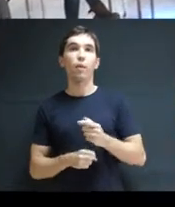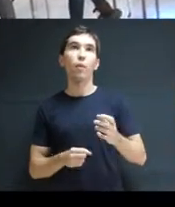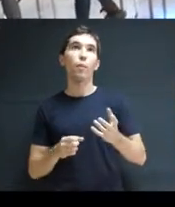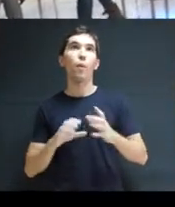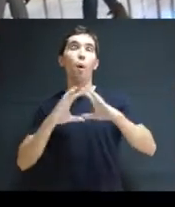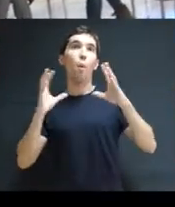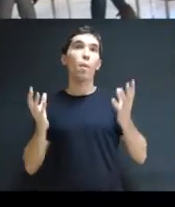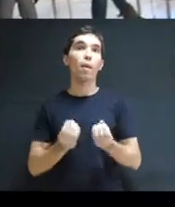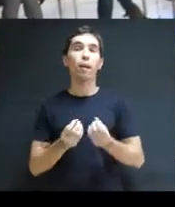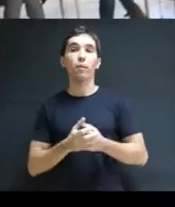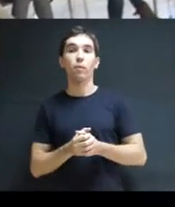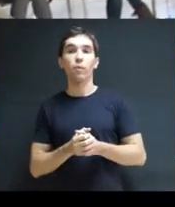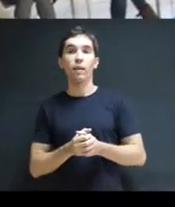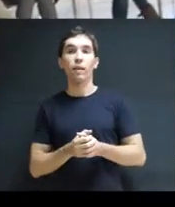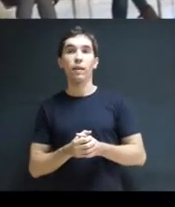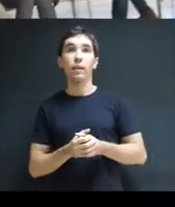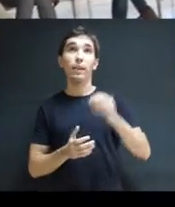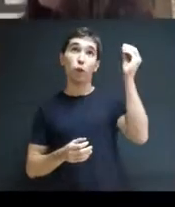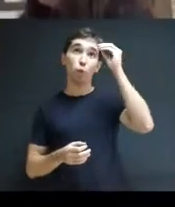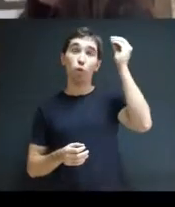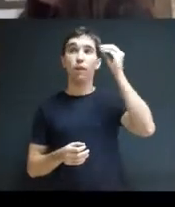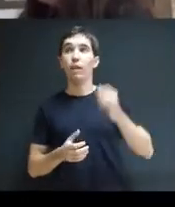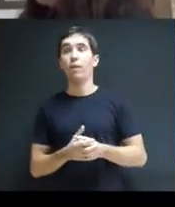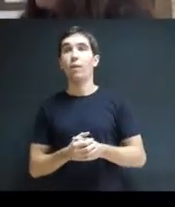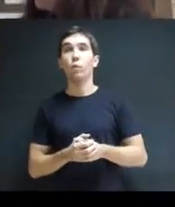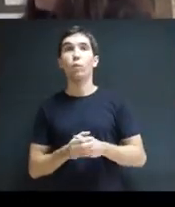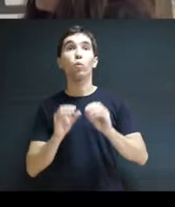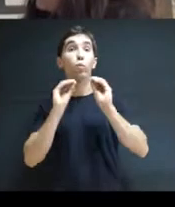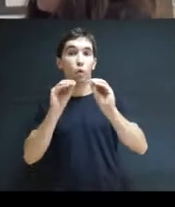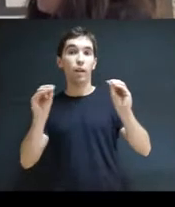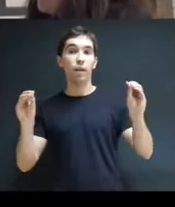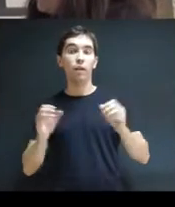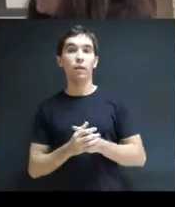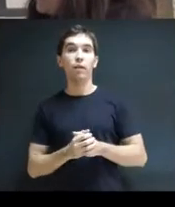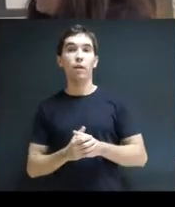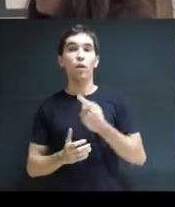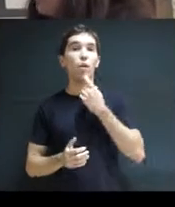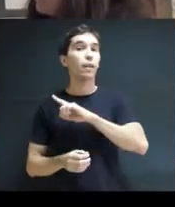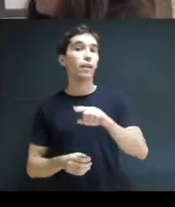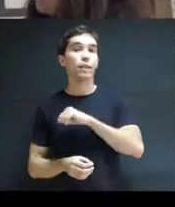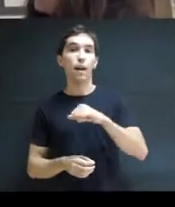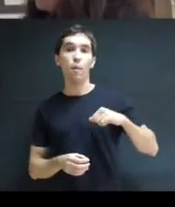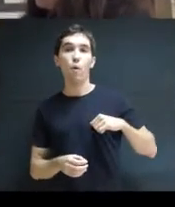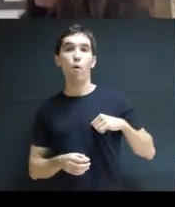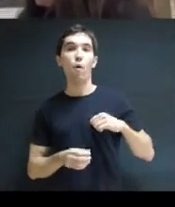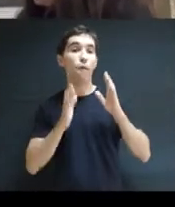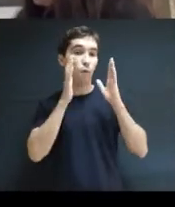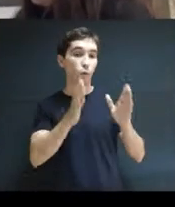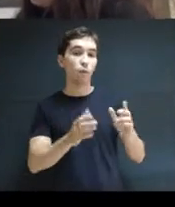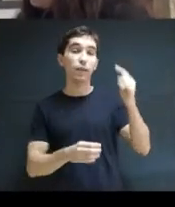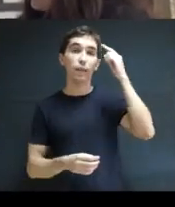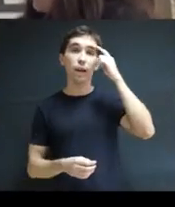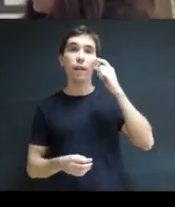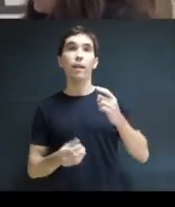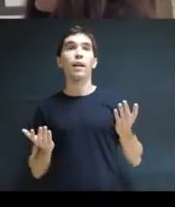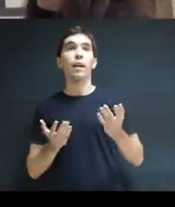obliku participativnog iskustvenog učenja koji ne samo da je fokusiran na znanja kao